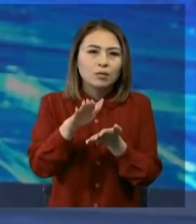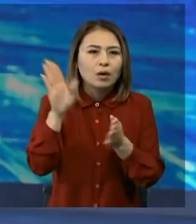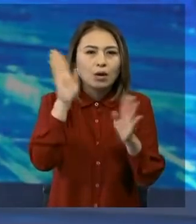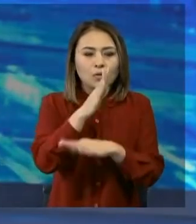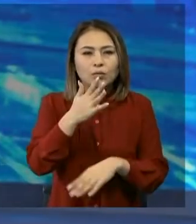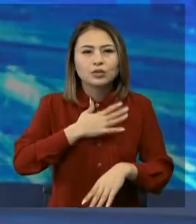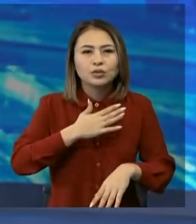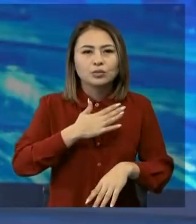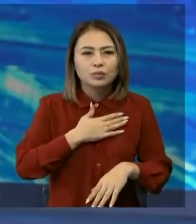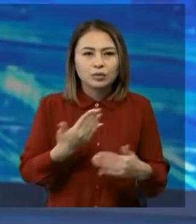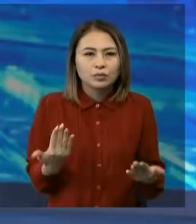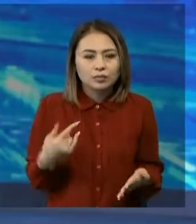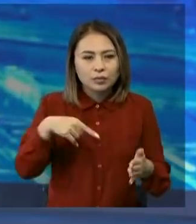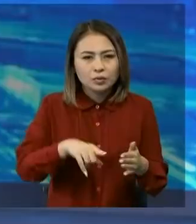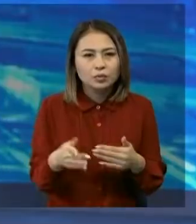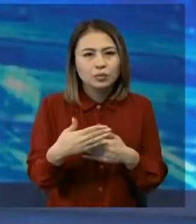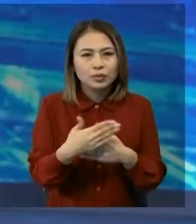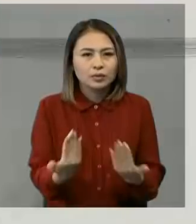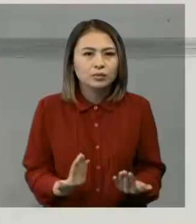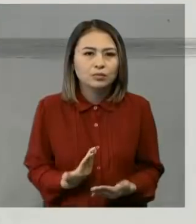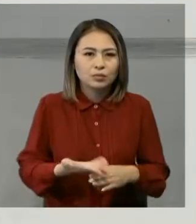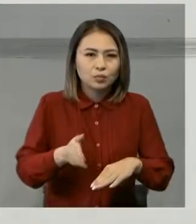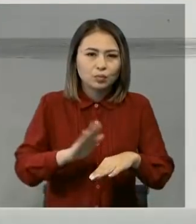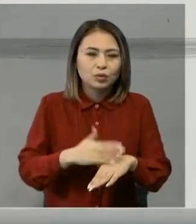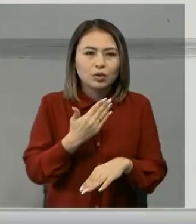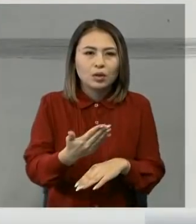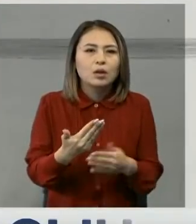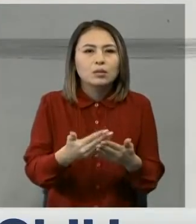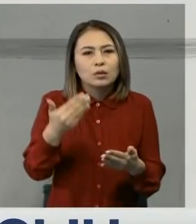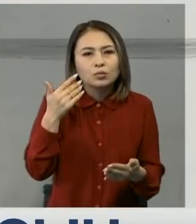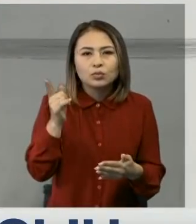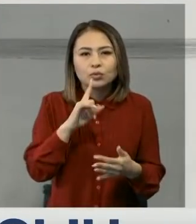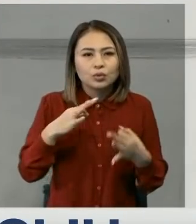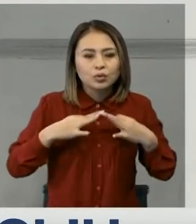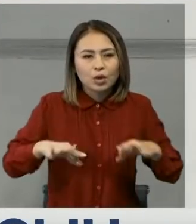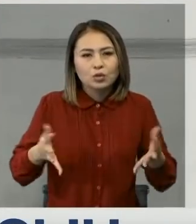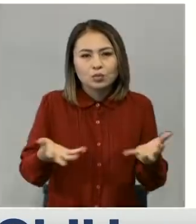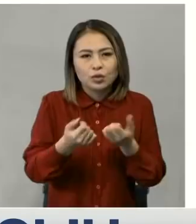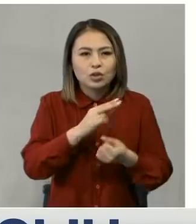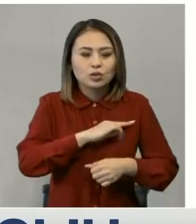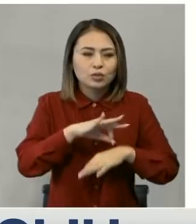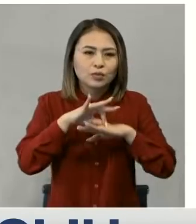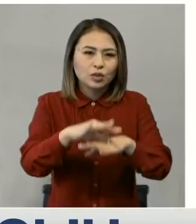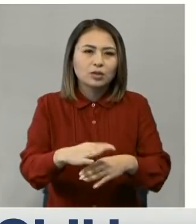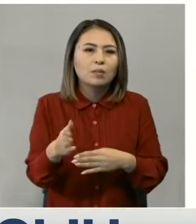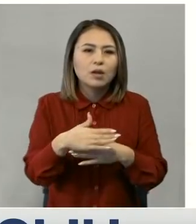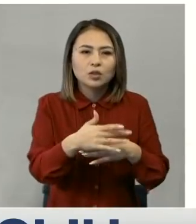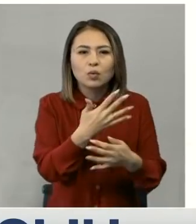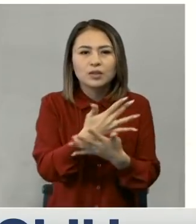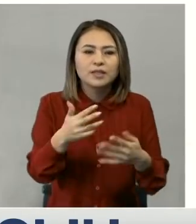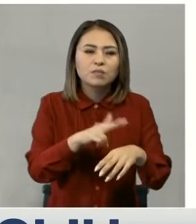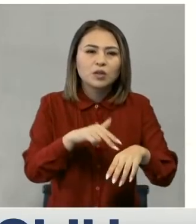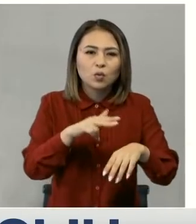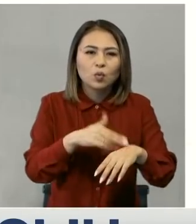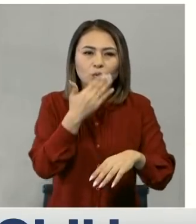жетпей, судағы тіршілік иесінің өмір сүруі қиындай түседі. Мұның алдын алу үшін арнайы құтқару жұмыстары жүргізіледі. Балық